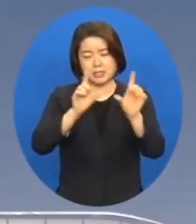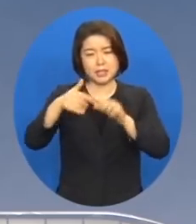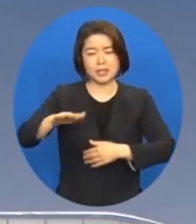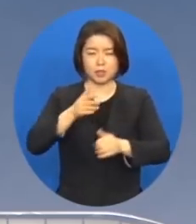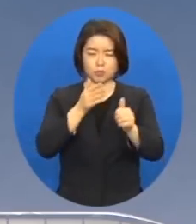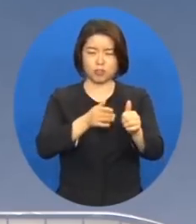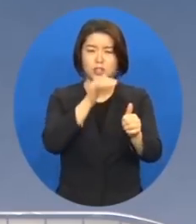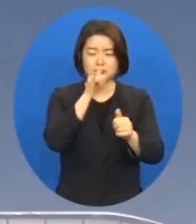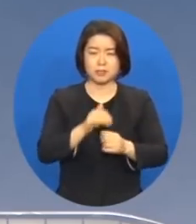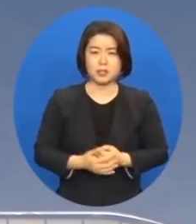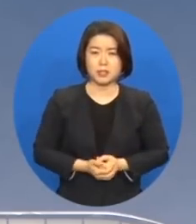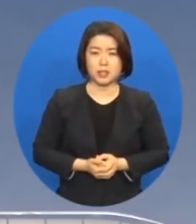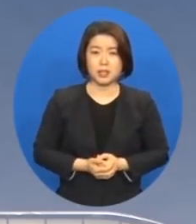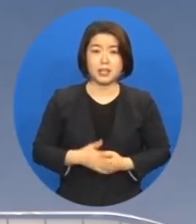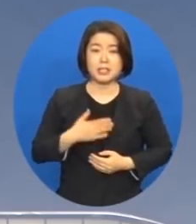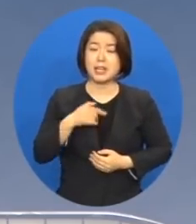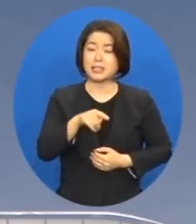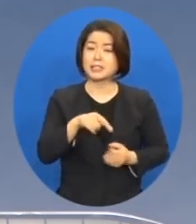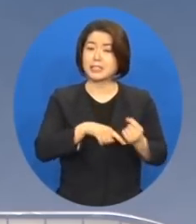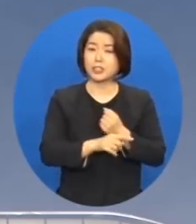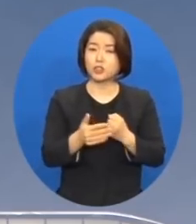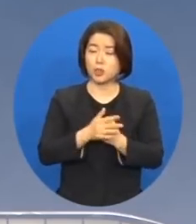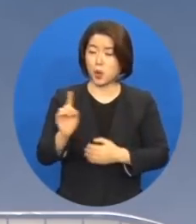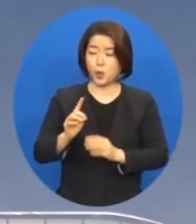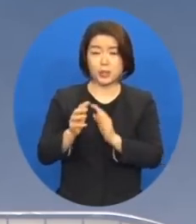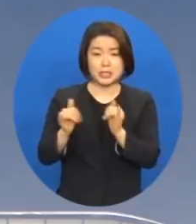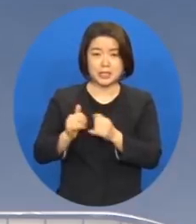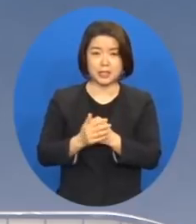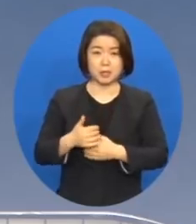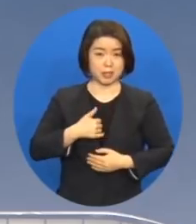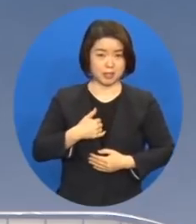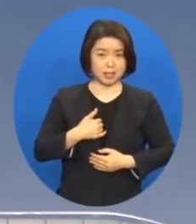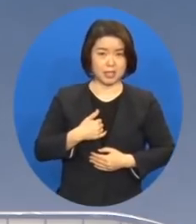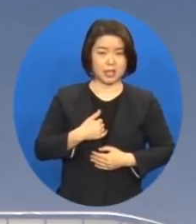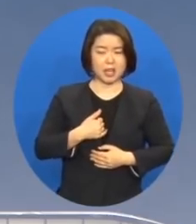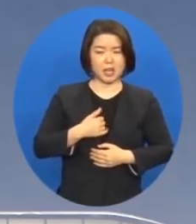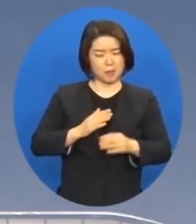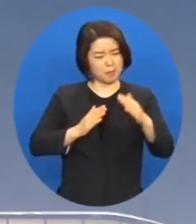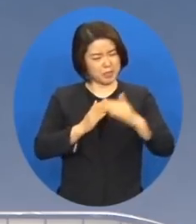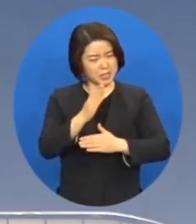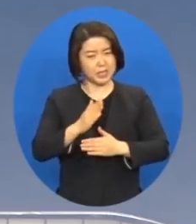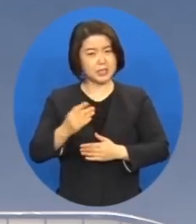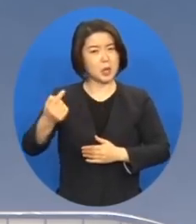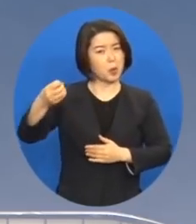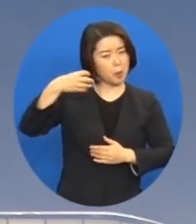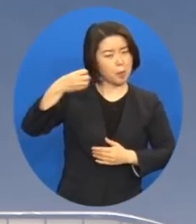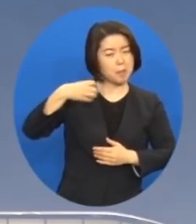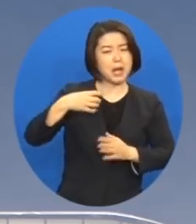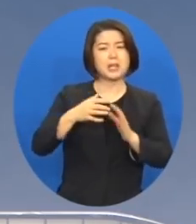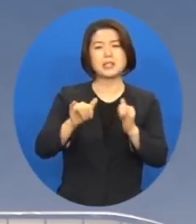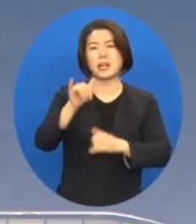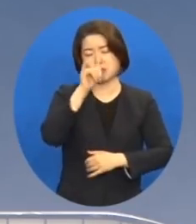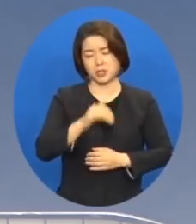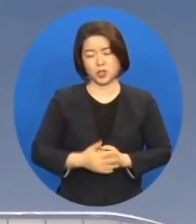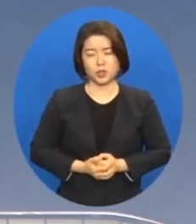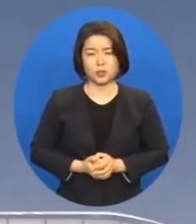겁니다. 제가 그렇게 하는 것 때문에 어떤 분들은 저를 너무 지나치다고 말하는 분들도 있는 것